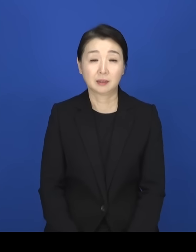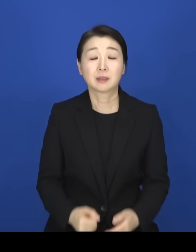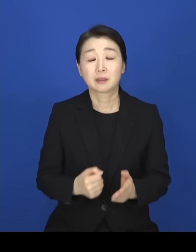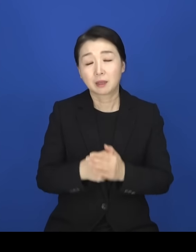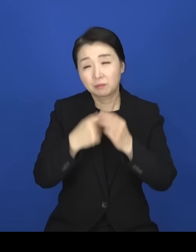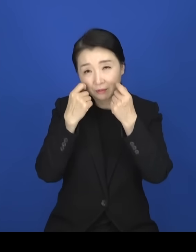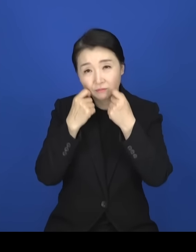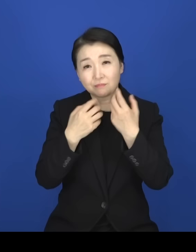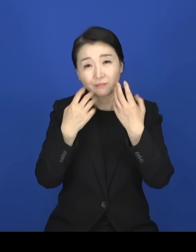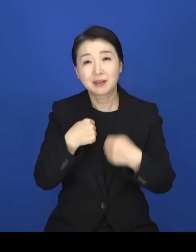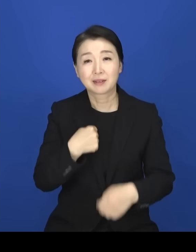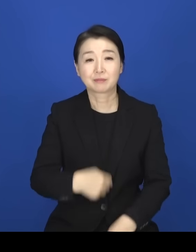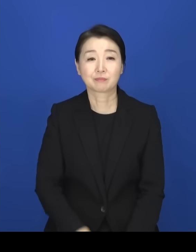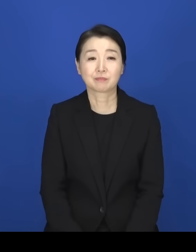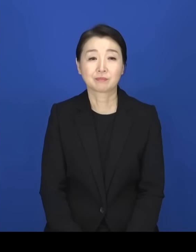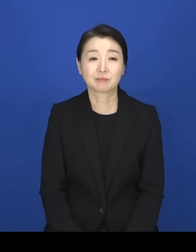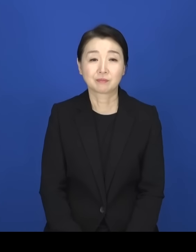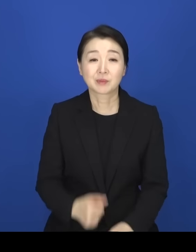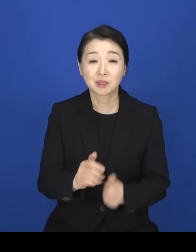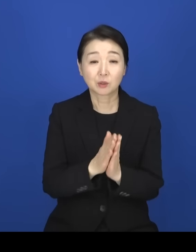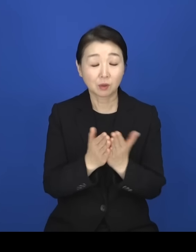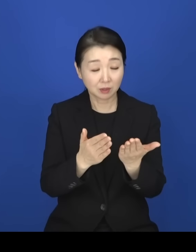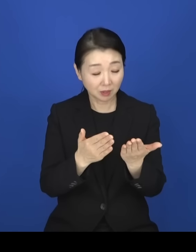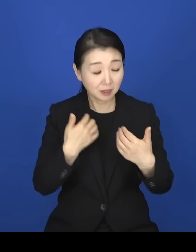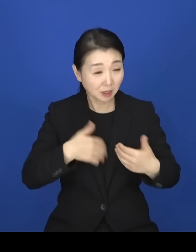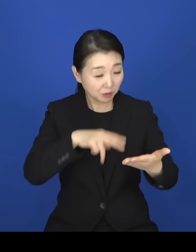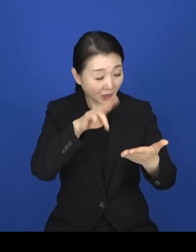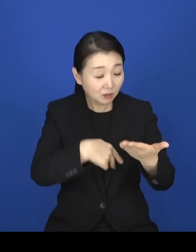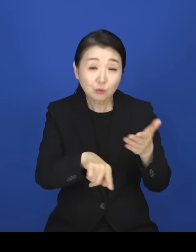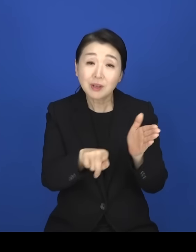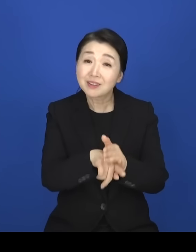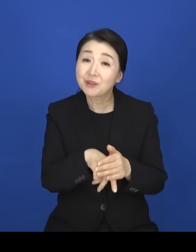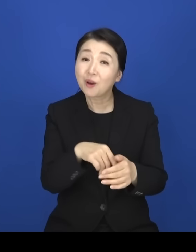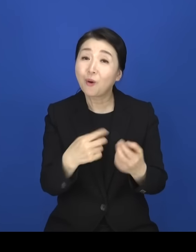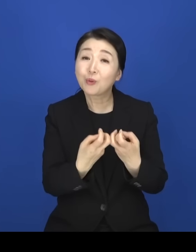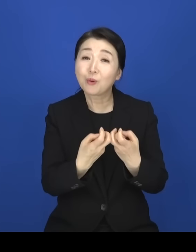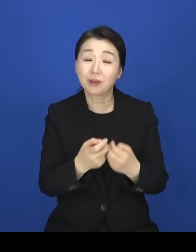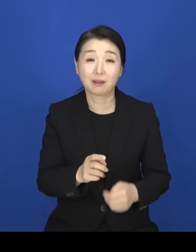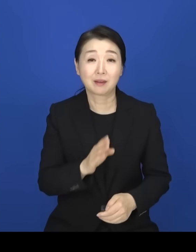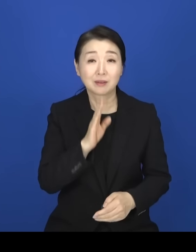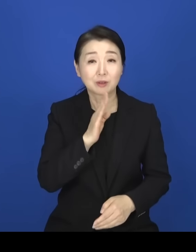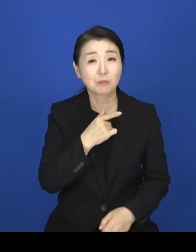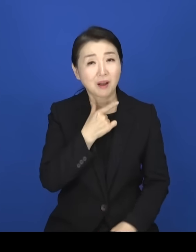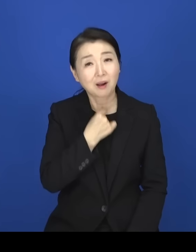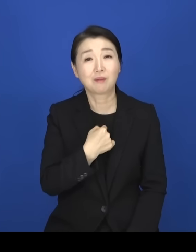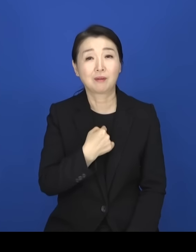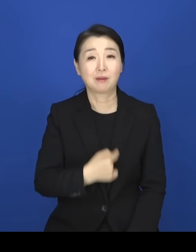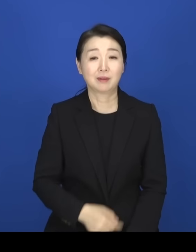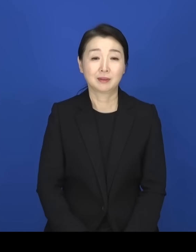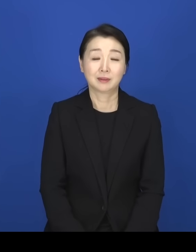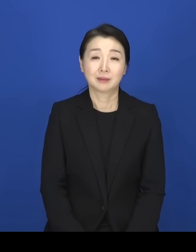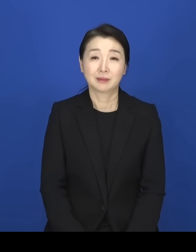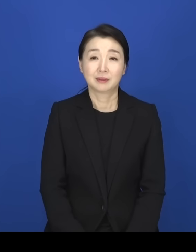것 같아요. 네. 성경 잘 재밌게 읽으려면 어떻게 읽어야 돼요? 진짜 진심으로 좀 알고 싶은데. 저는